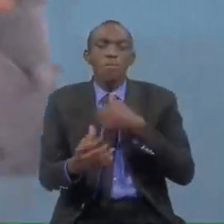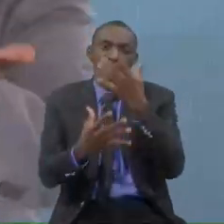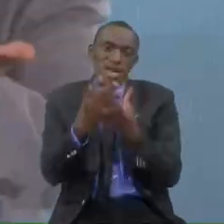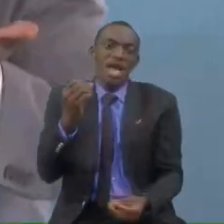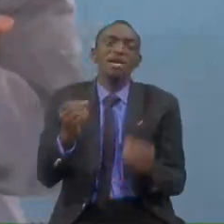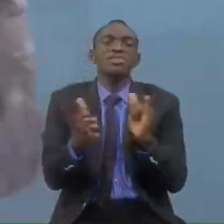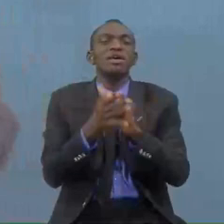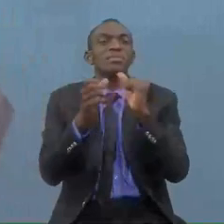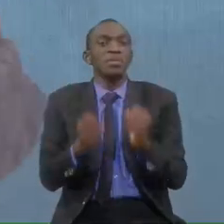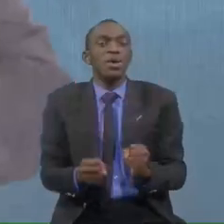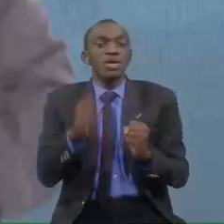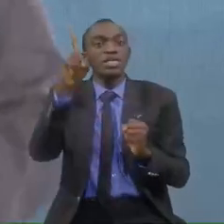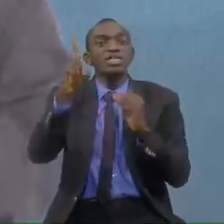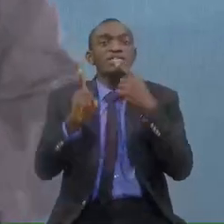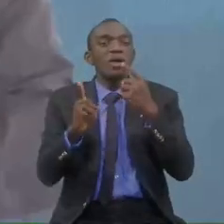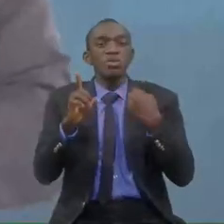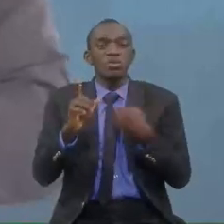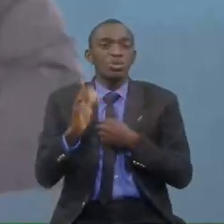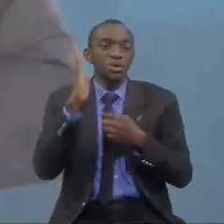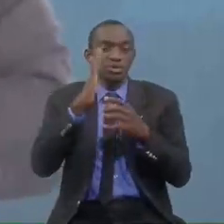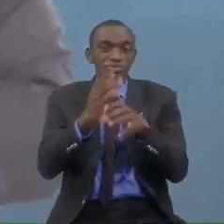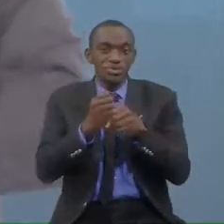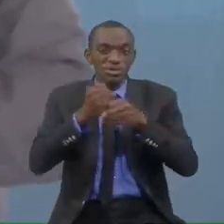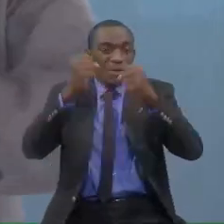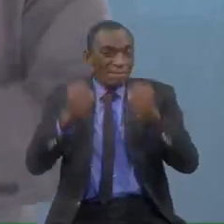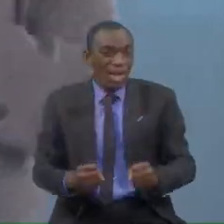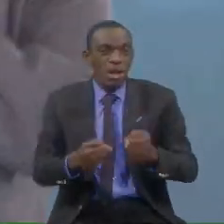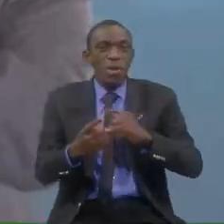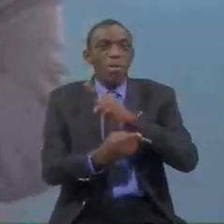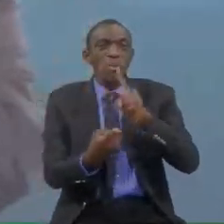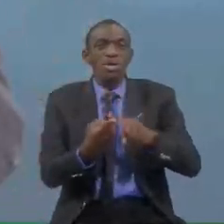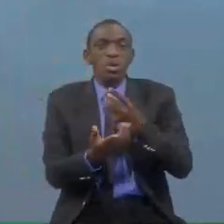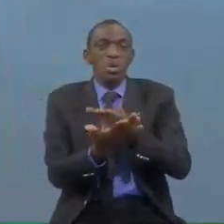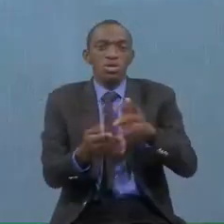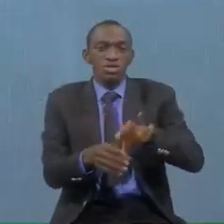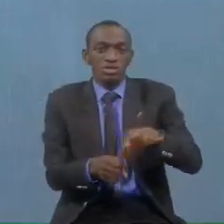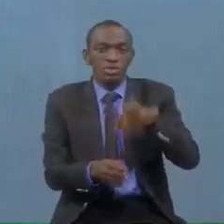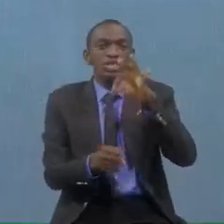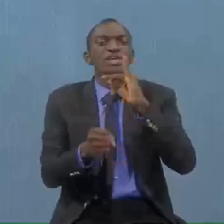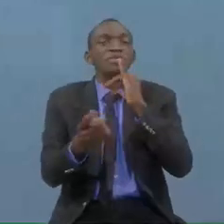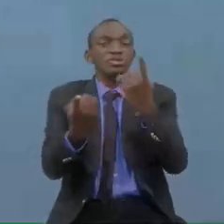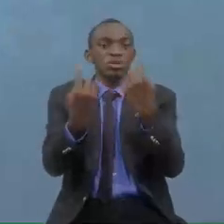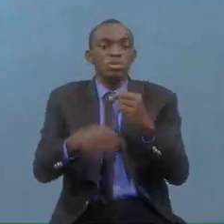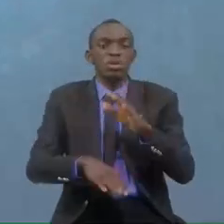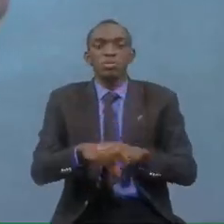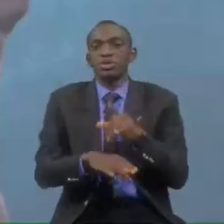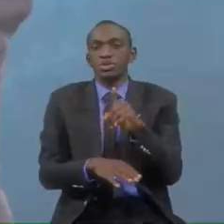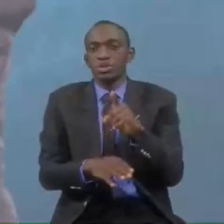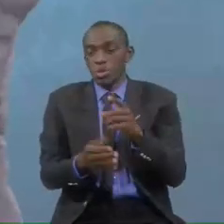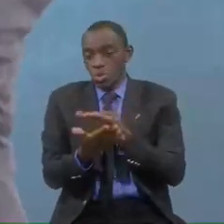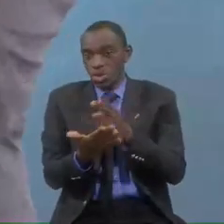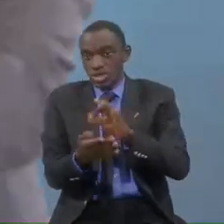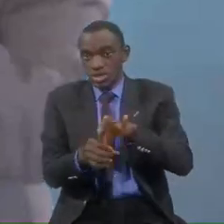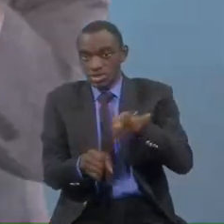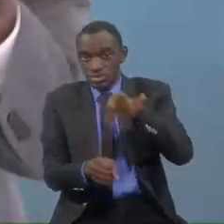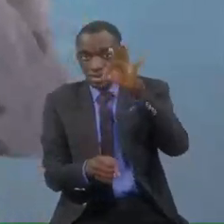manque de cette puissance. Il dit, mais vous recevrez une puissance. Le Saint-Esprit survenant sur vous.